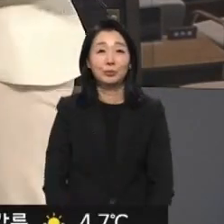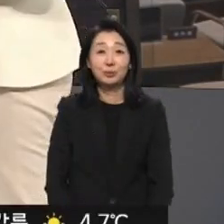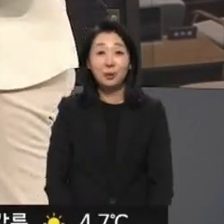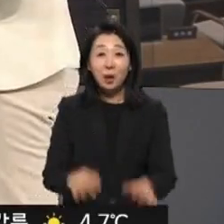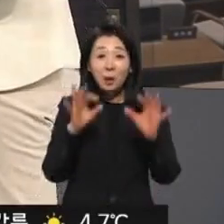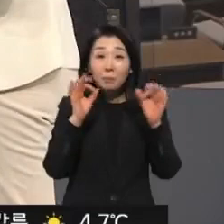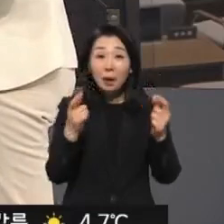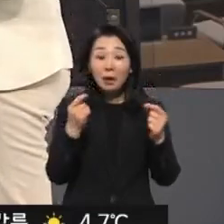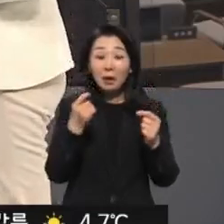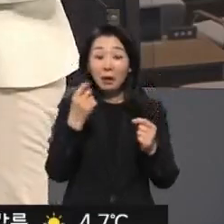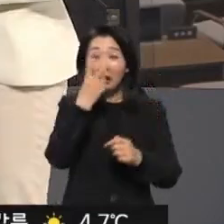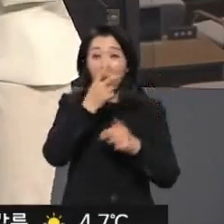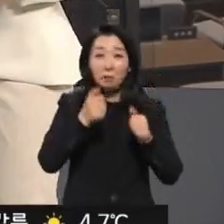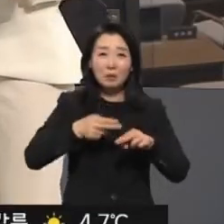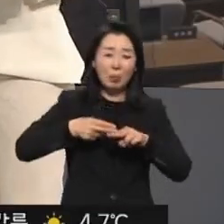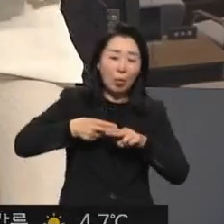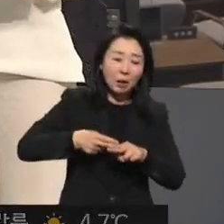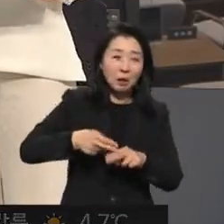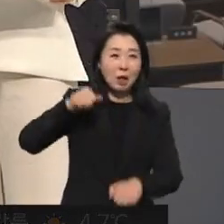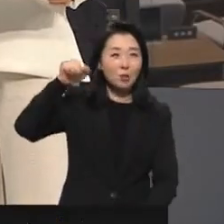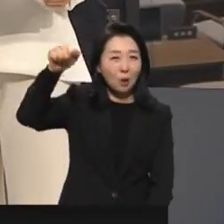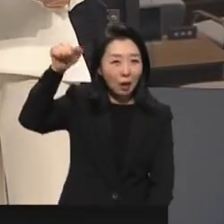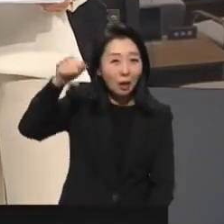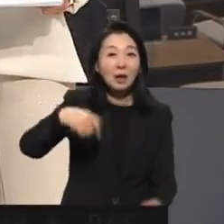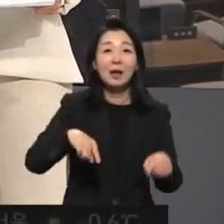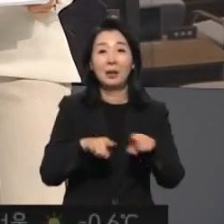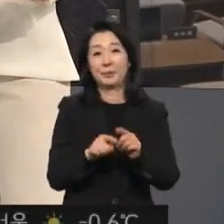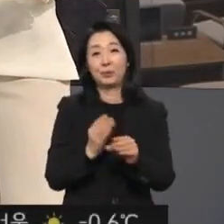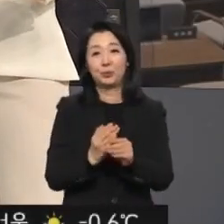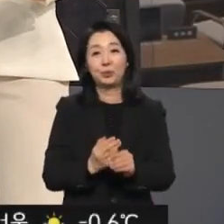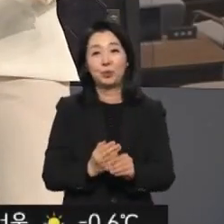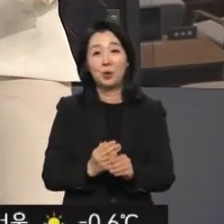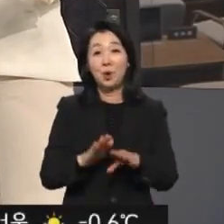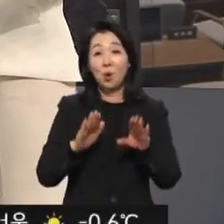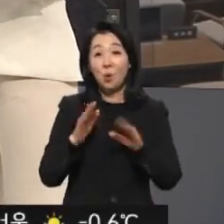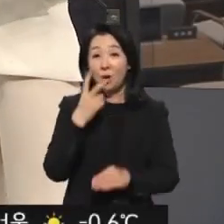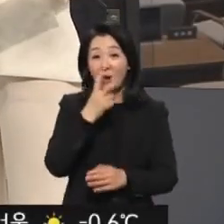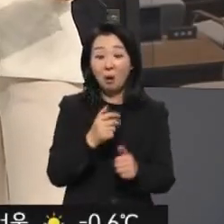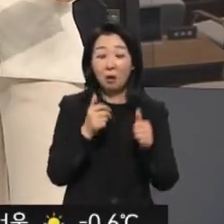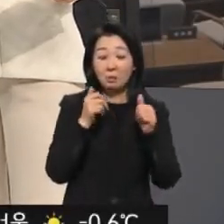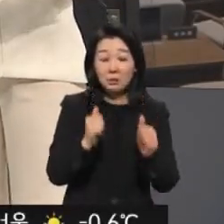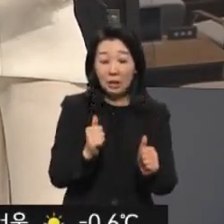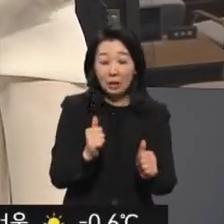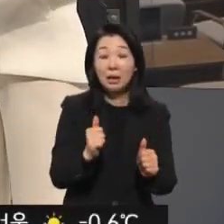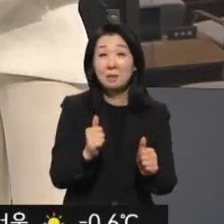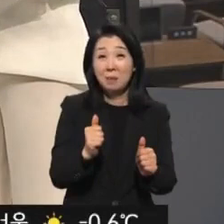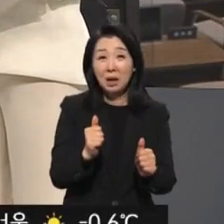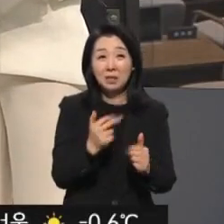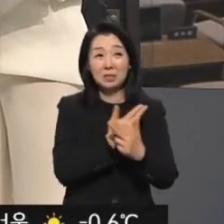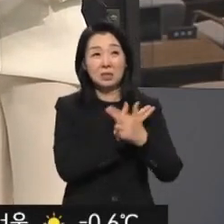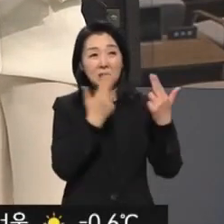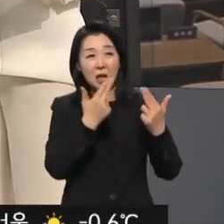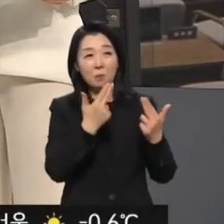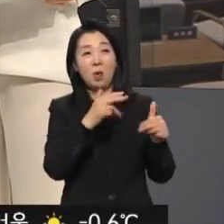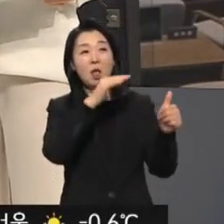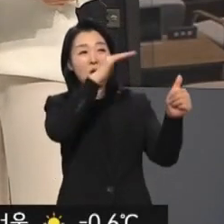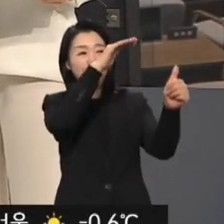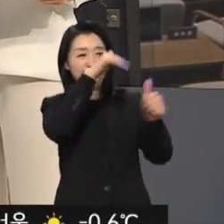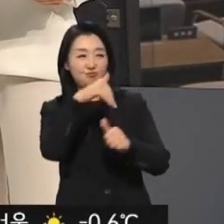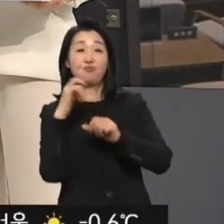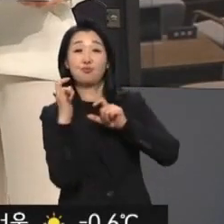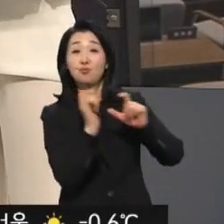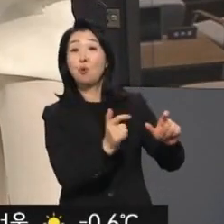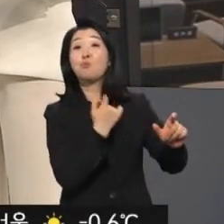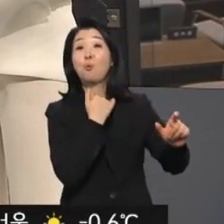이 검찰 독재 규탄, 구호도 이렇게 외쳤는데요. 오늘은 원래 검찰이 이 대표에게 출석을